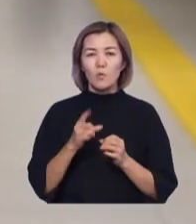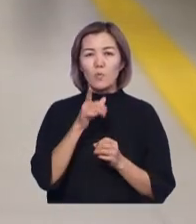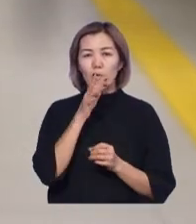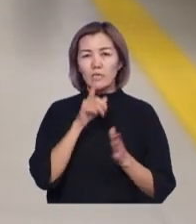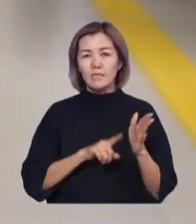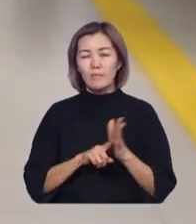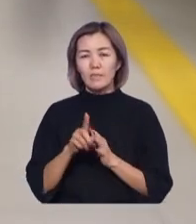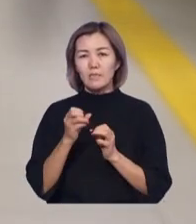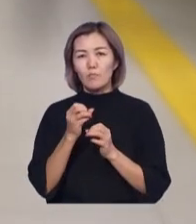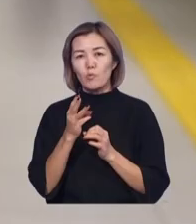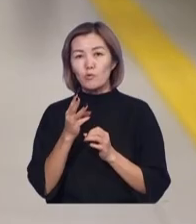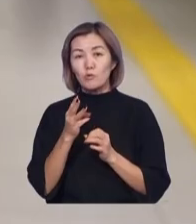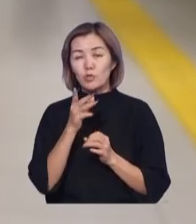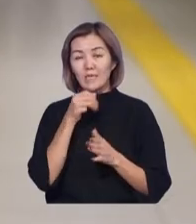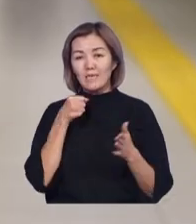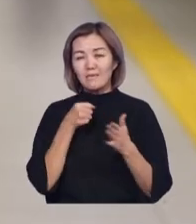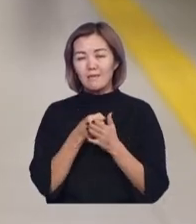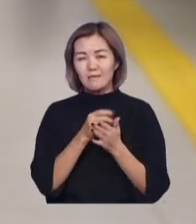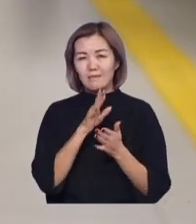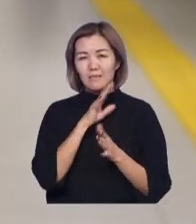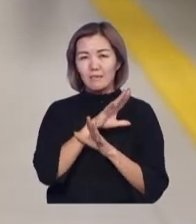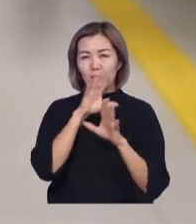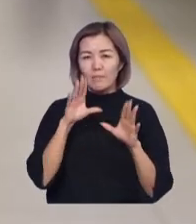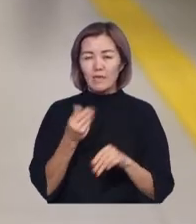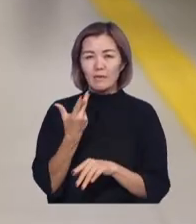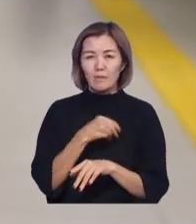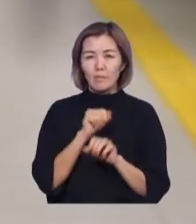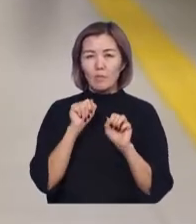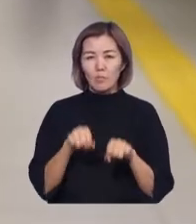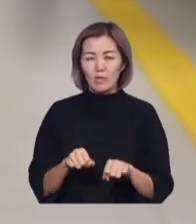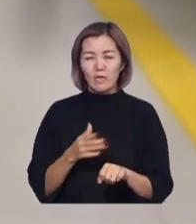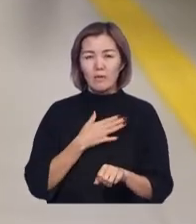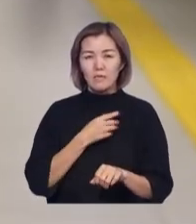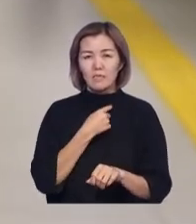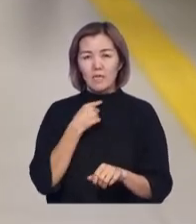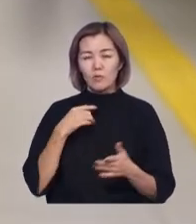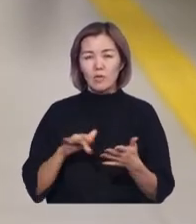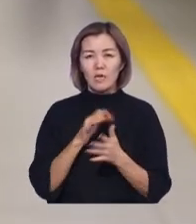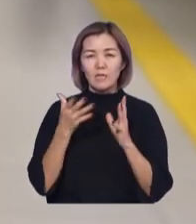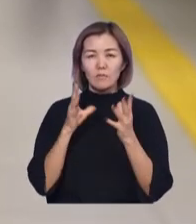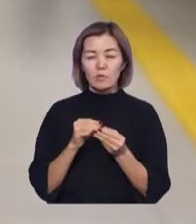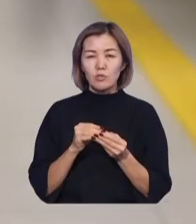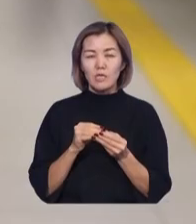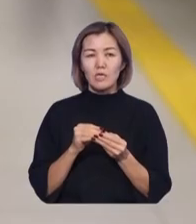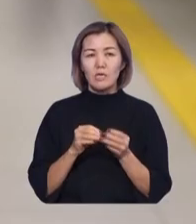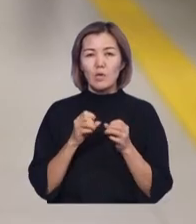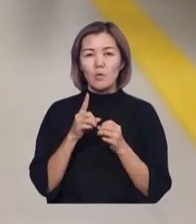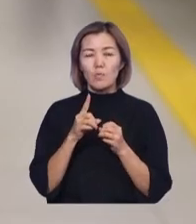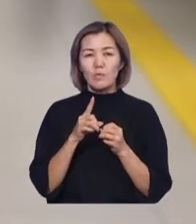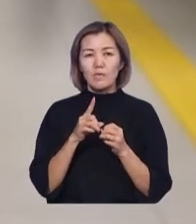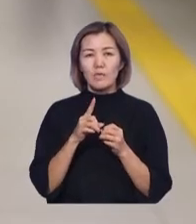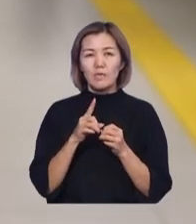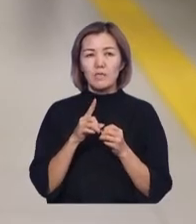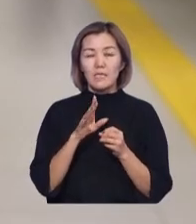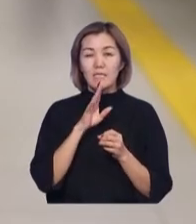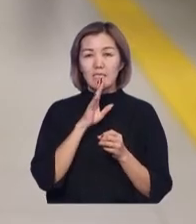13 жастағы қыздарға егу жұмыстарын бастап жатырмыз. Біздің Талдықорған қаласы бойынша бүгінгі күні 11 жастағы